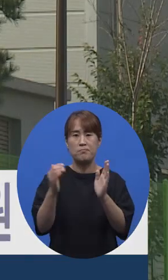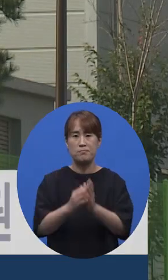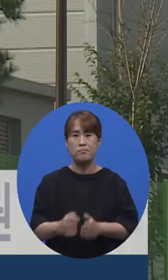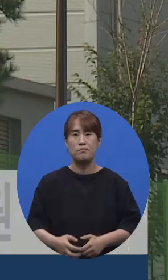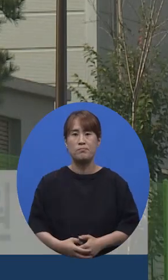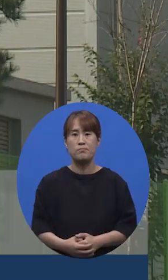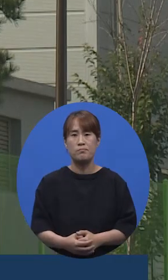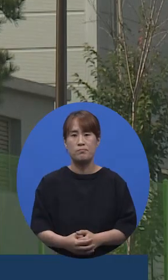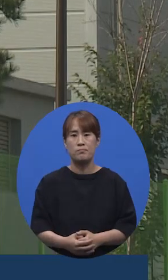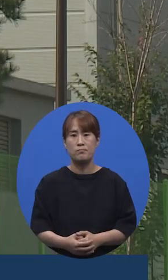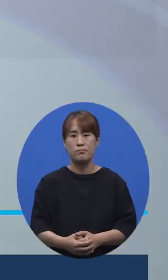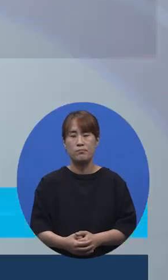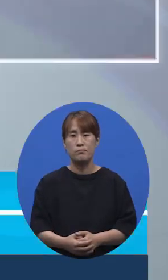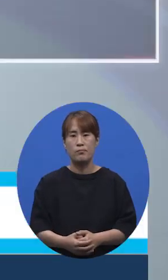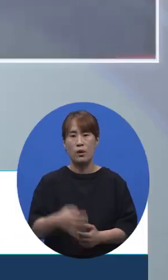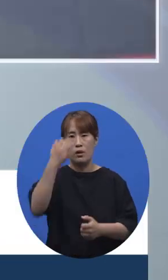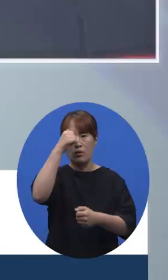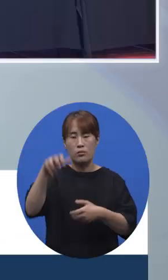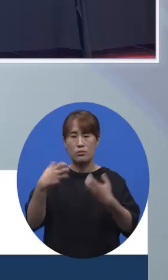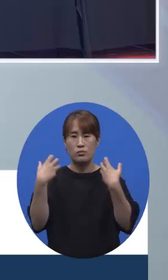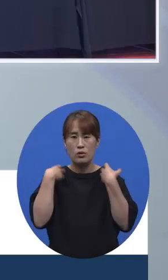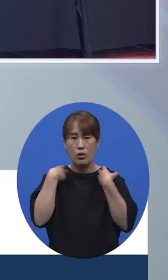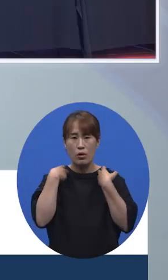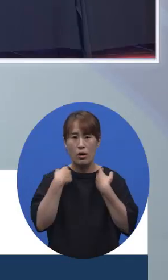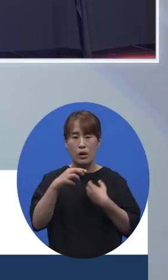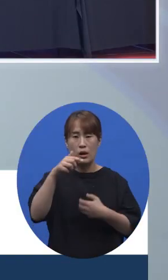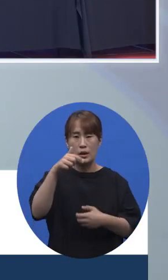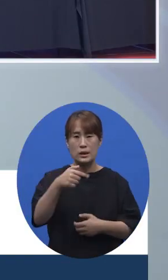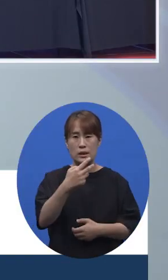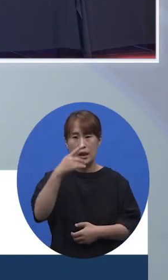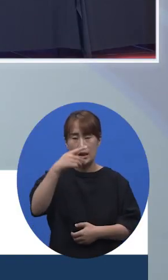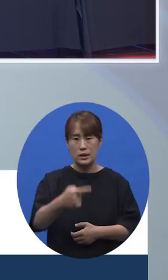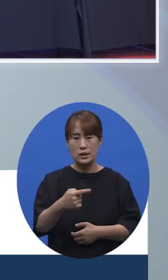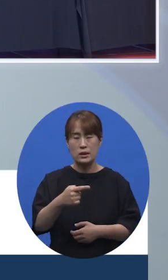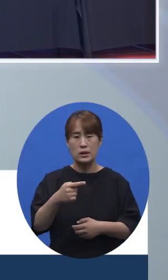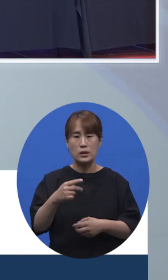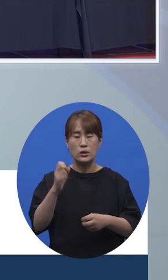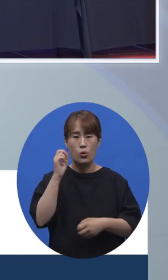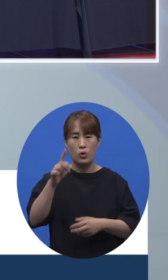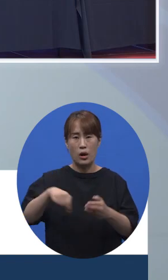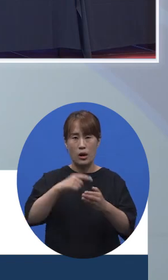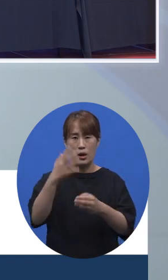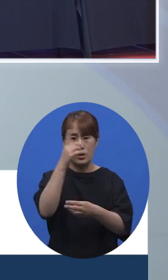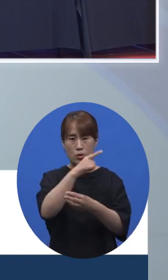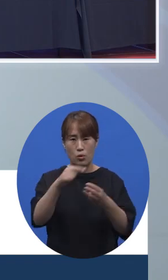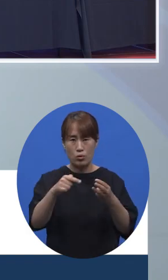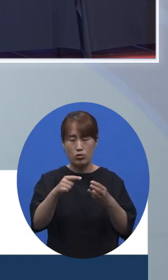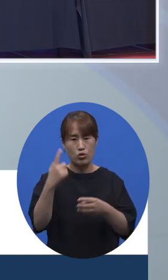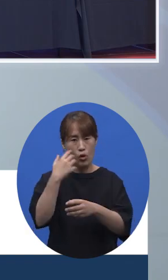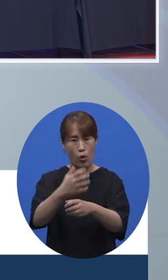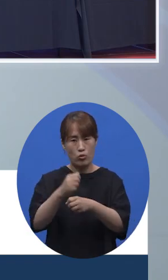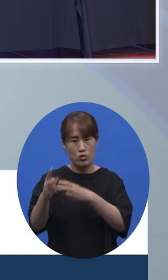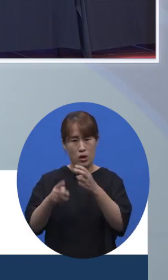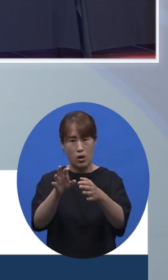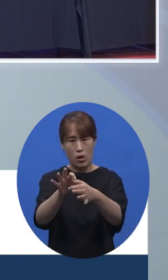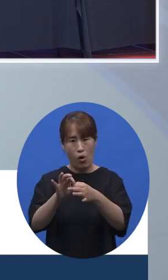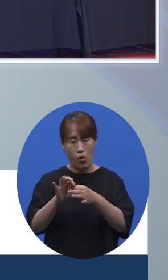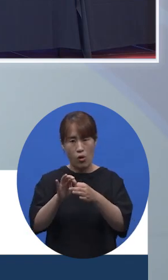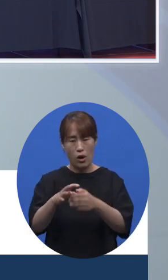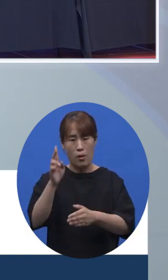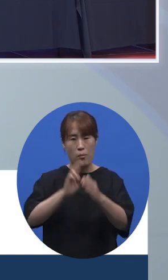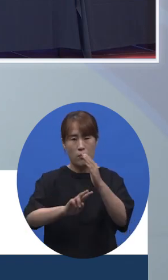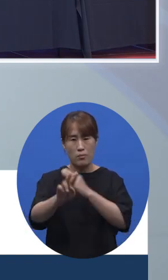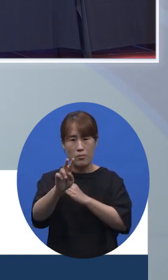발송했습니다 충청북도는 그랜드 플라자 청주 호텔에서 청주 강소 연구개발특구